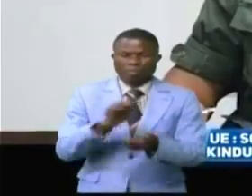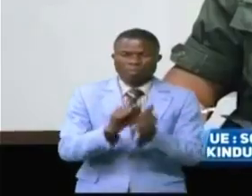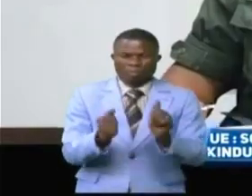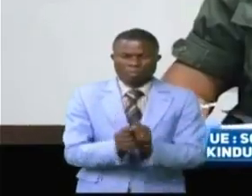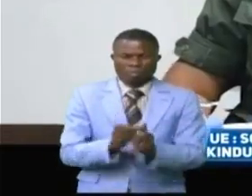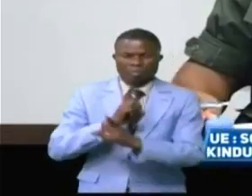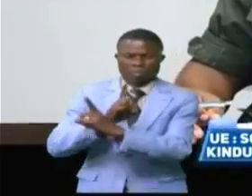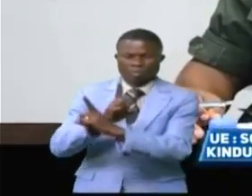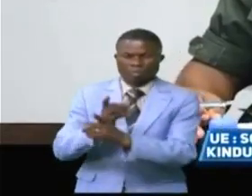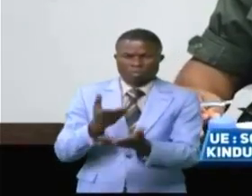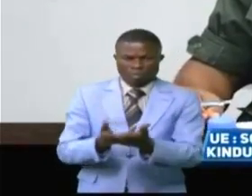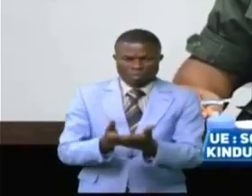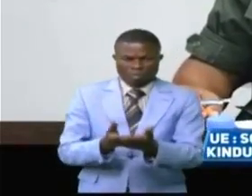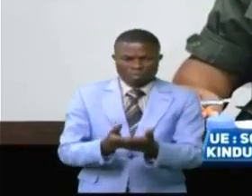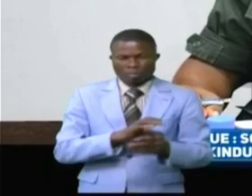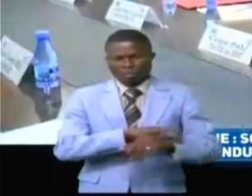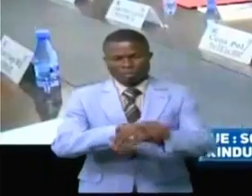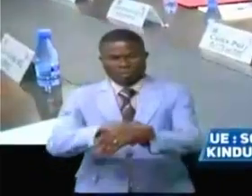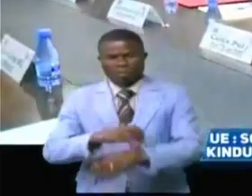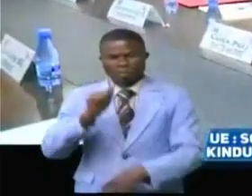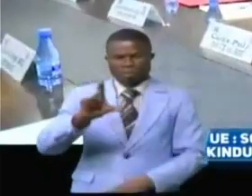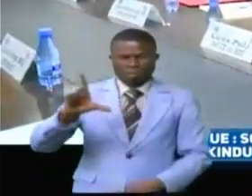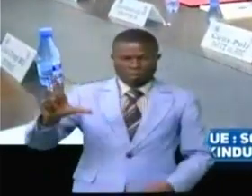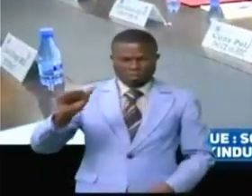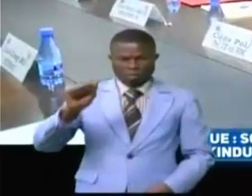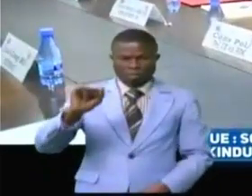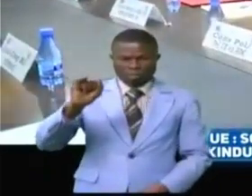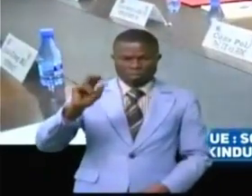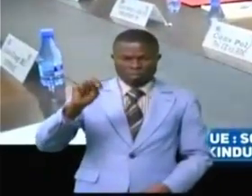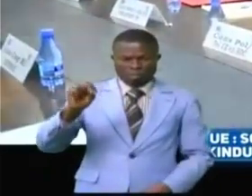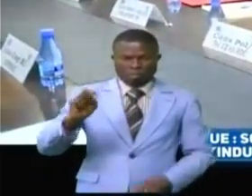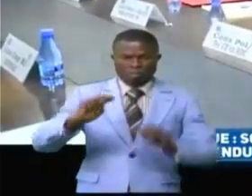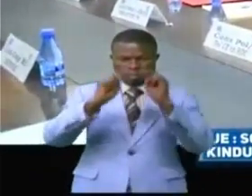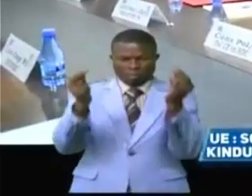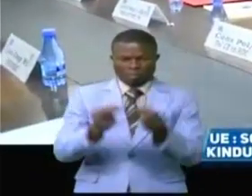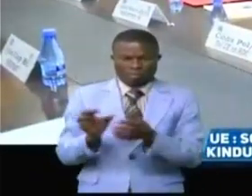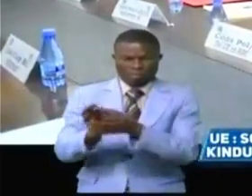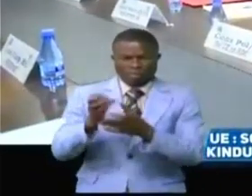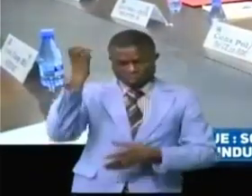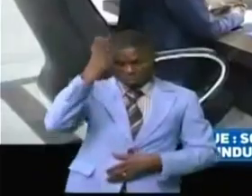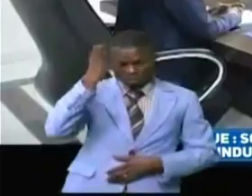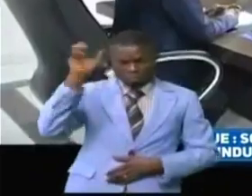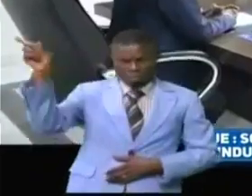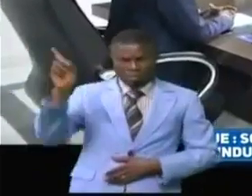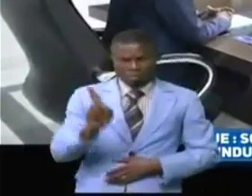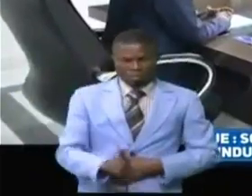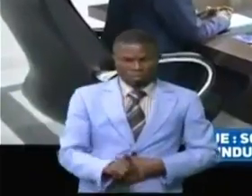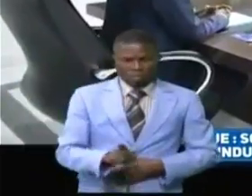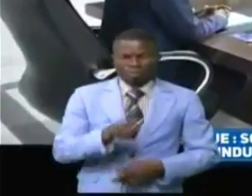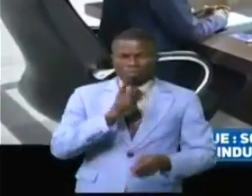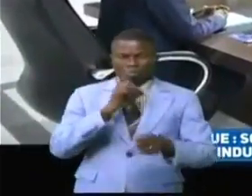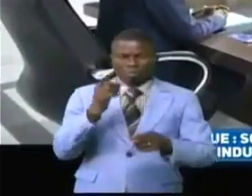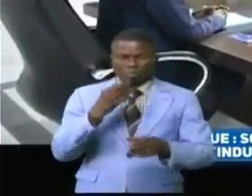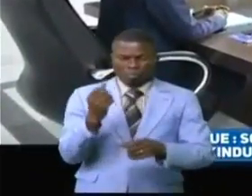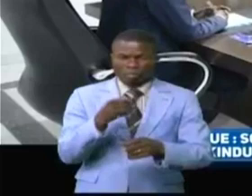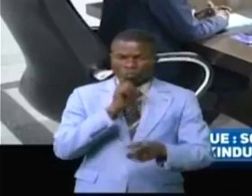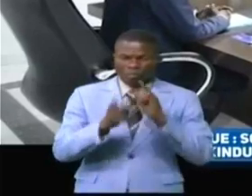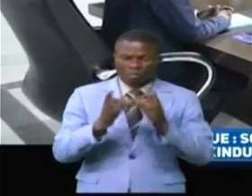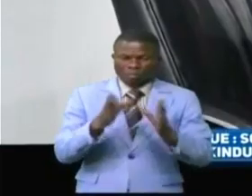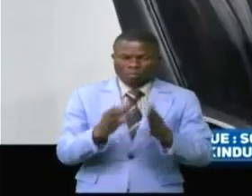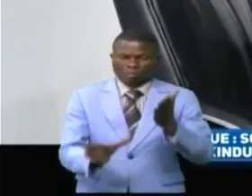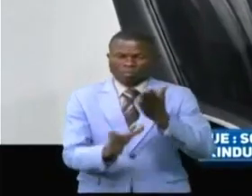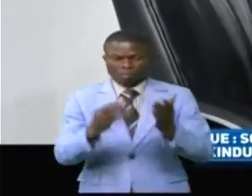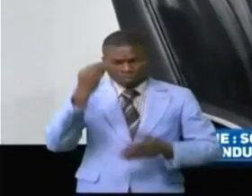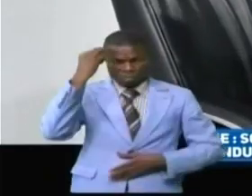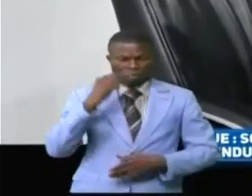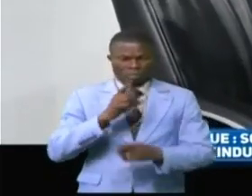des défenses. Conduite par Alain Décroux, la délégation de l'Union européenne a eu une séance de travail avec le vice-ministre